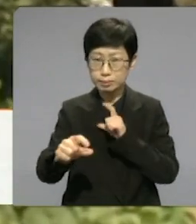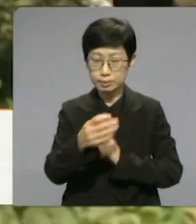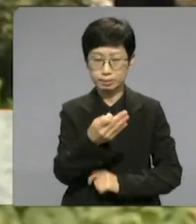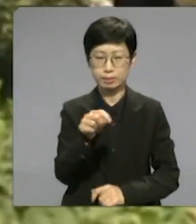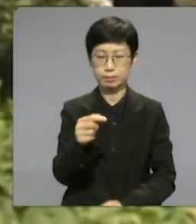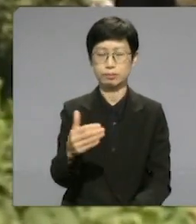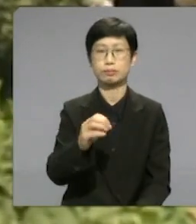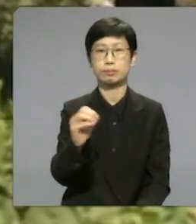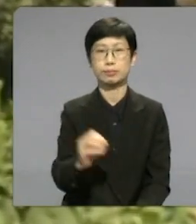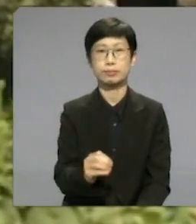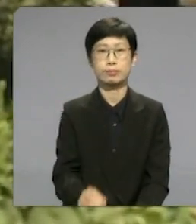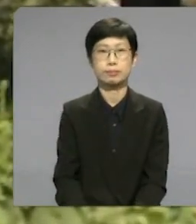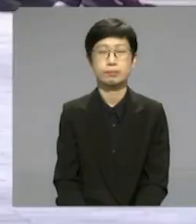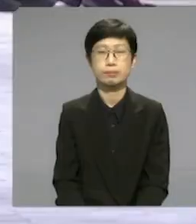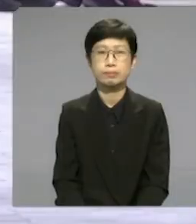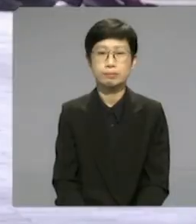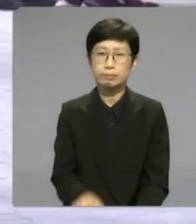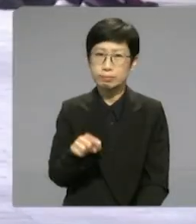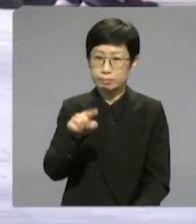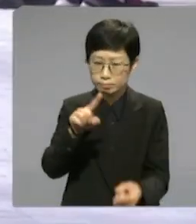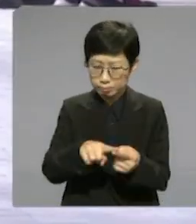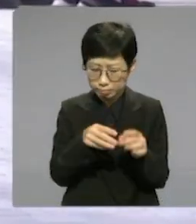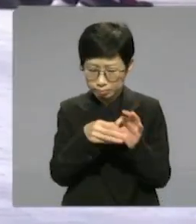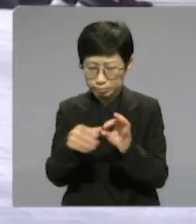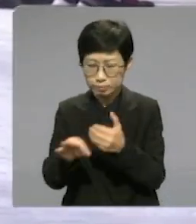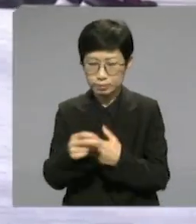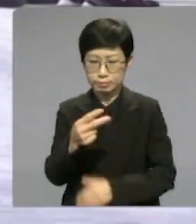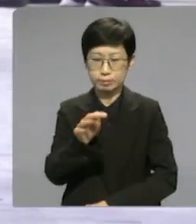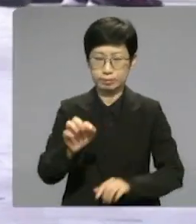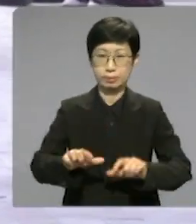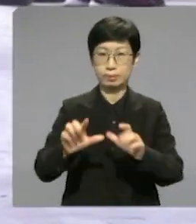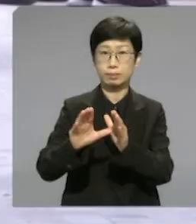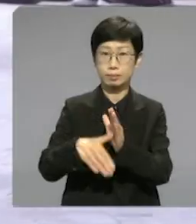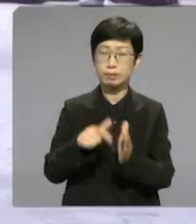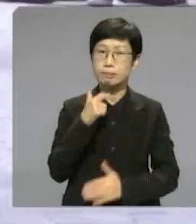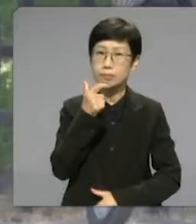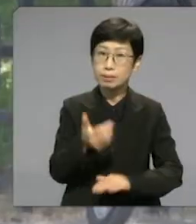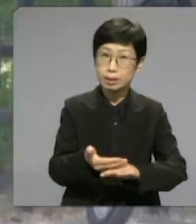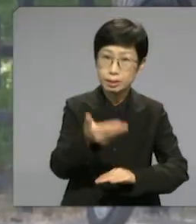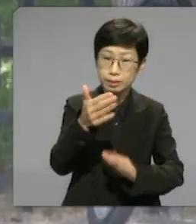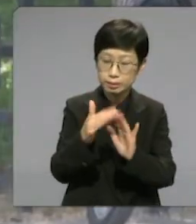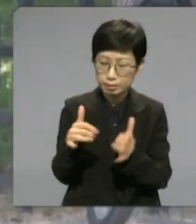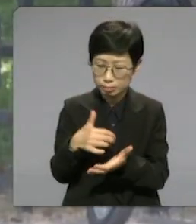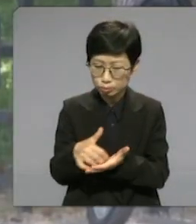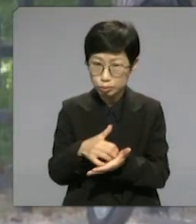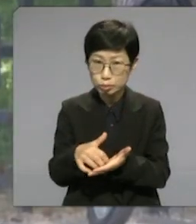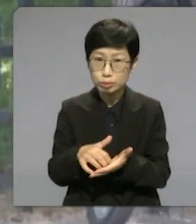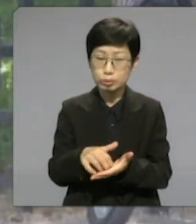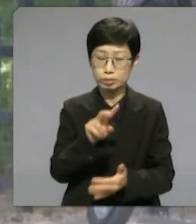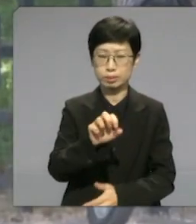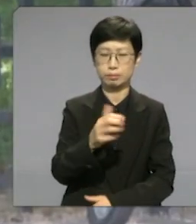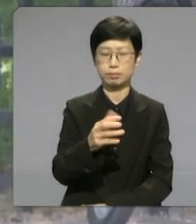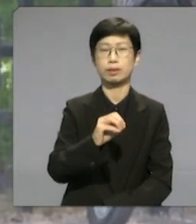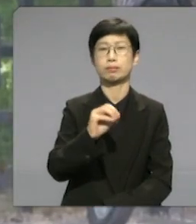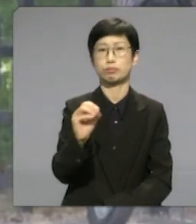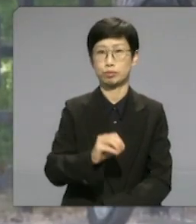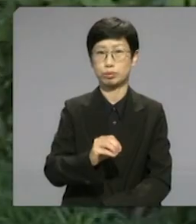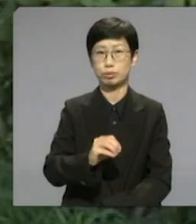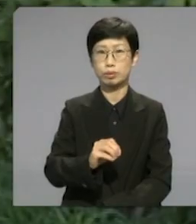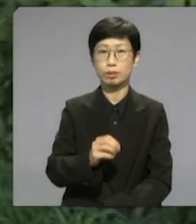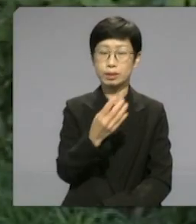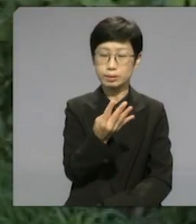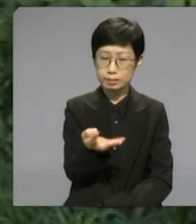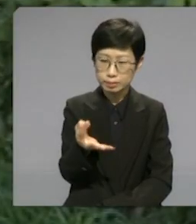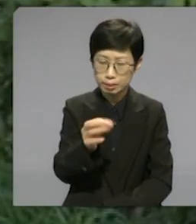차지합니다. 이 추세라면 2040년에는 60세 이상 인구가 전체 인구의 28%인 4억